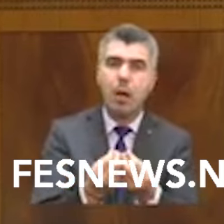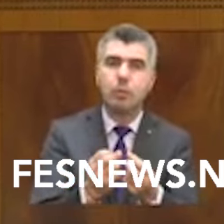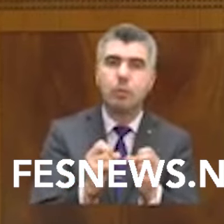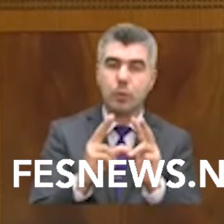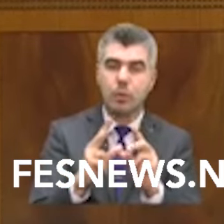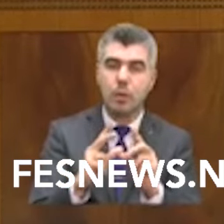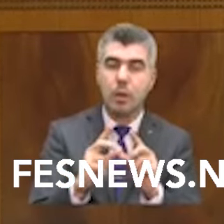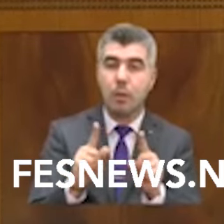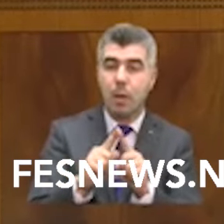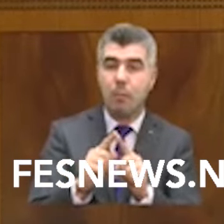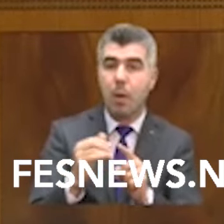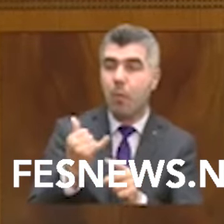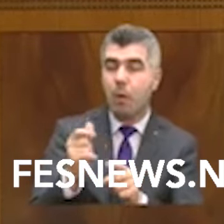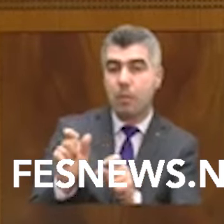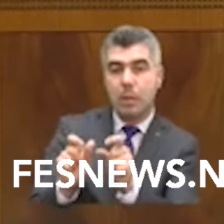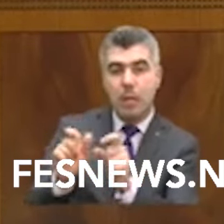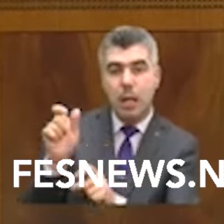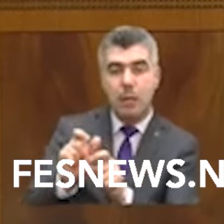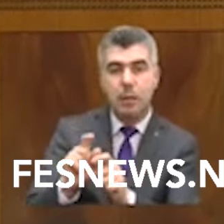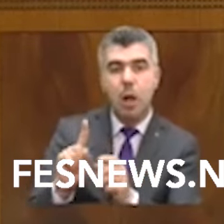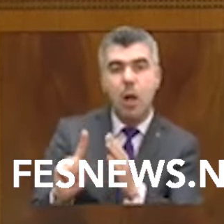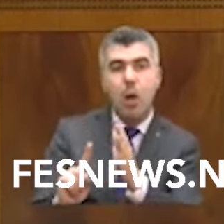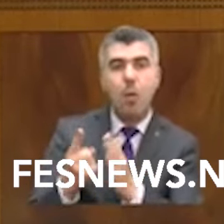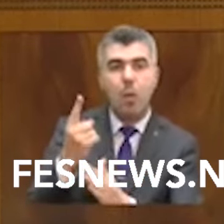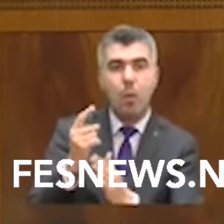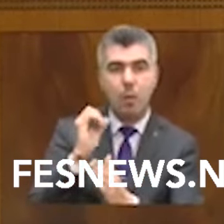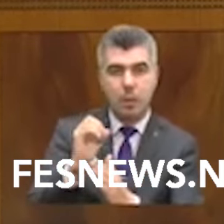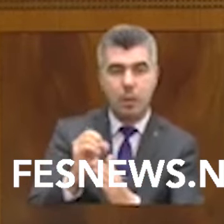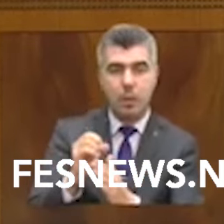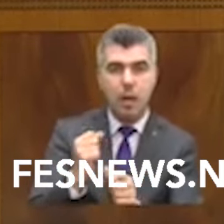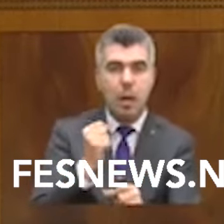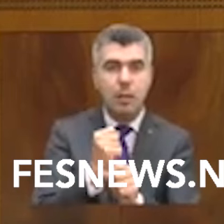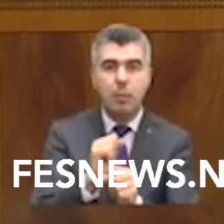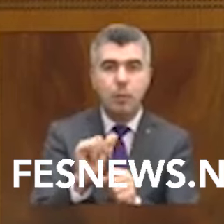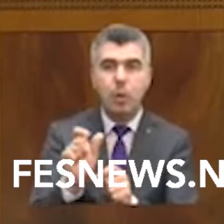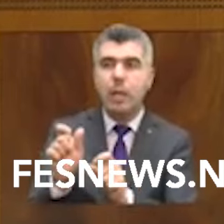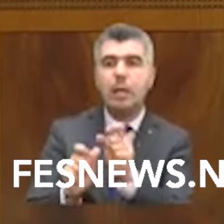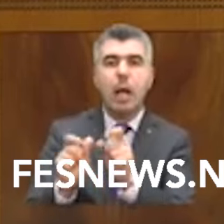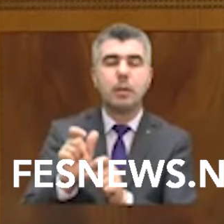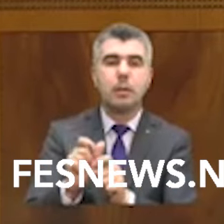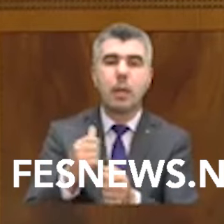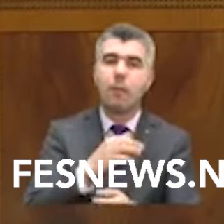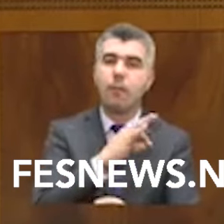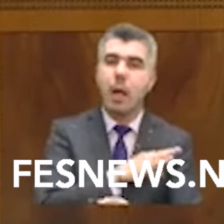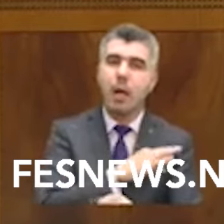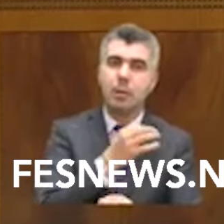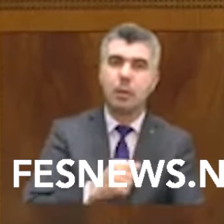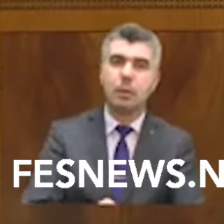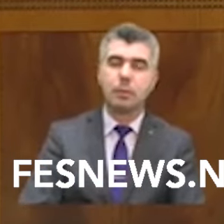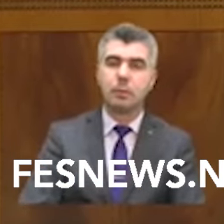يعرف بان الهم ديالو انا الاولويات ديال الاولويات ديالي هو المواطن والمواطنين. ما عندي حتى حاجه،